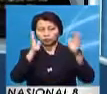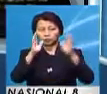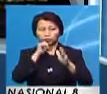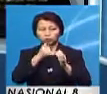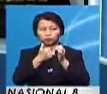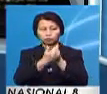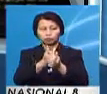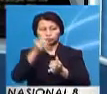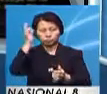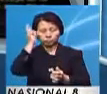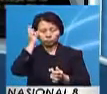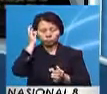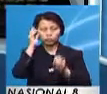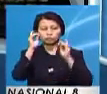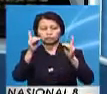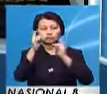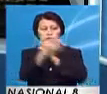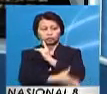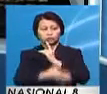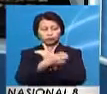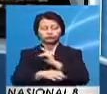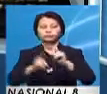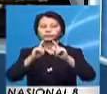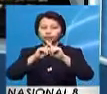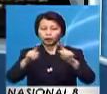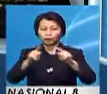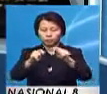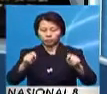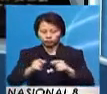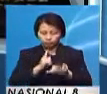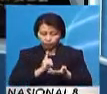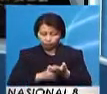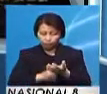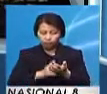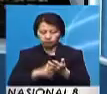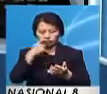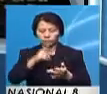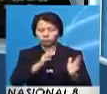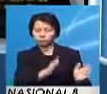menepati falsafah pendidikan negara. Bagaimanapun, ruang perbincangan untuk